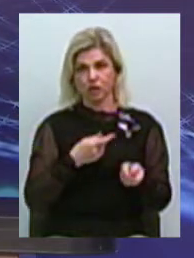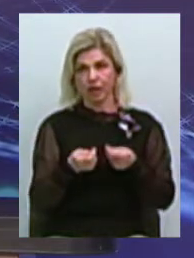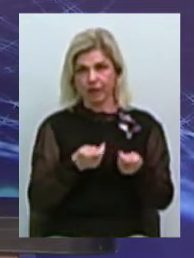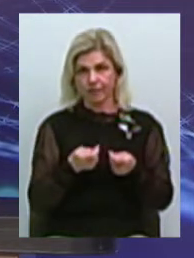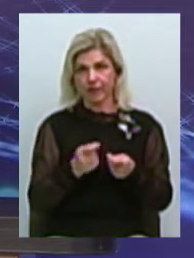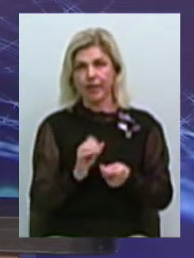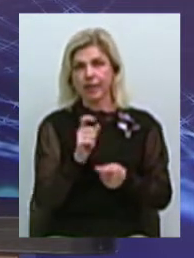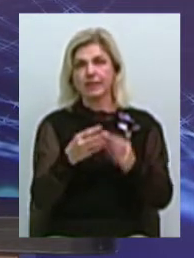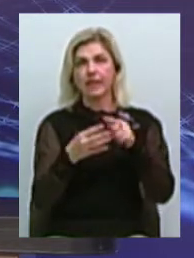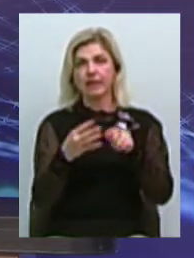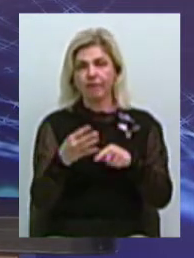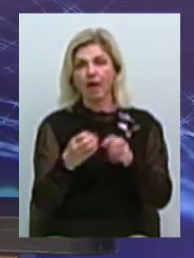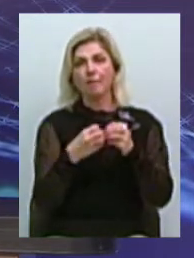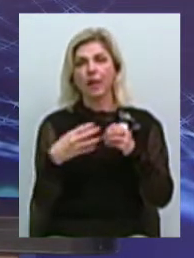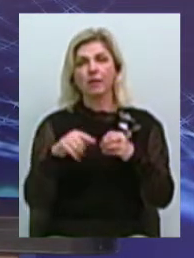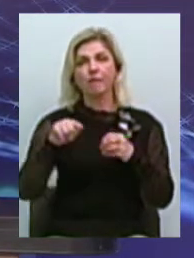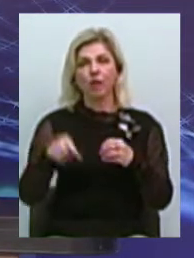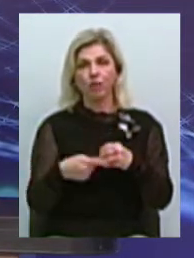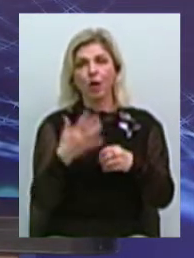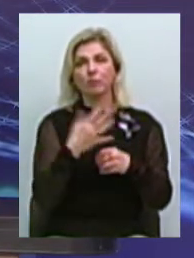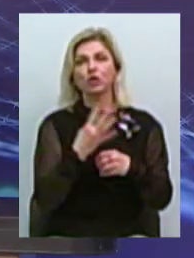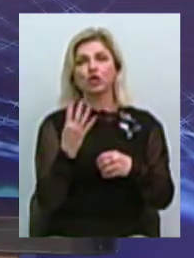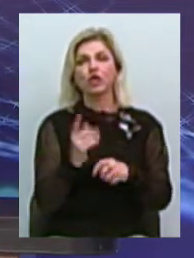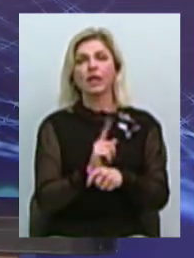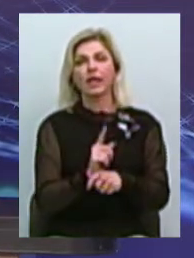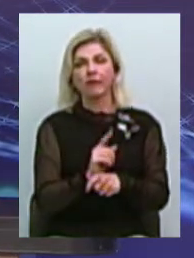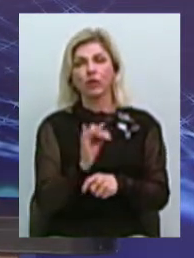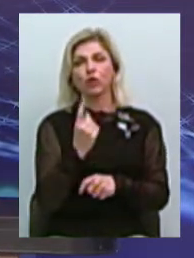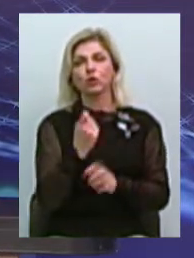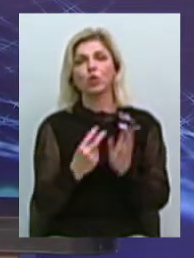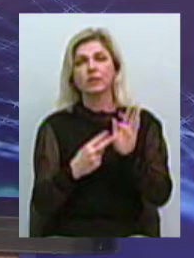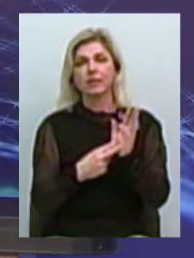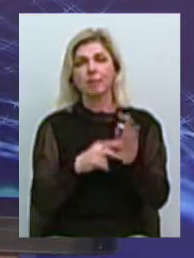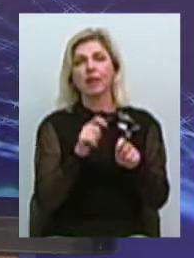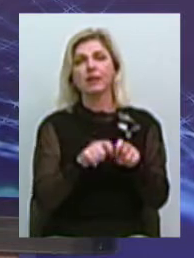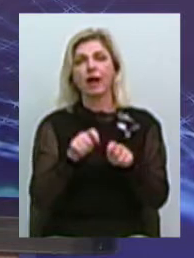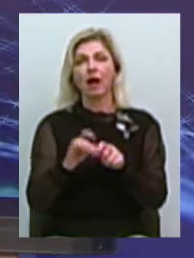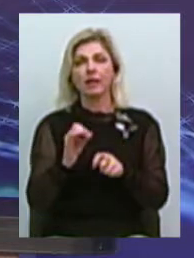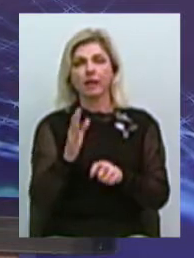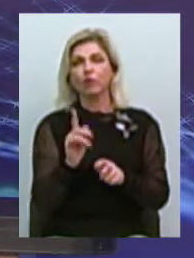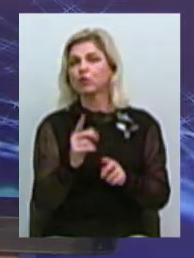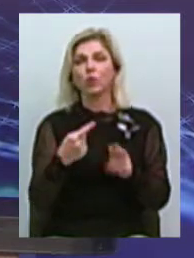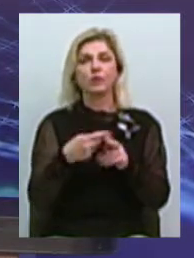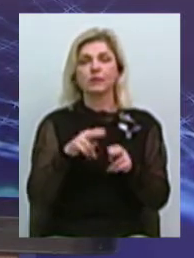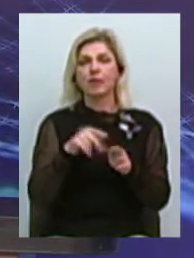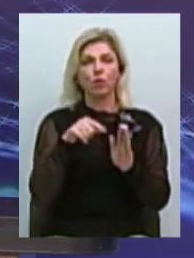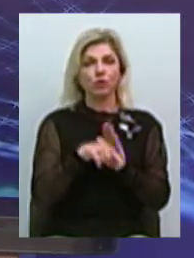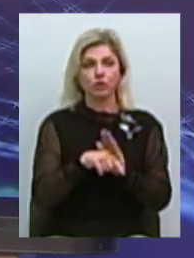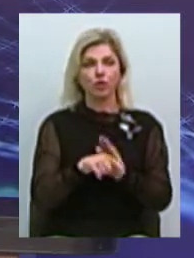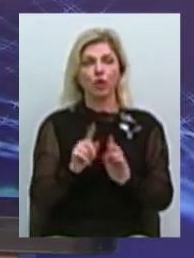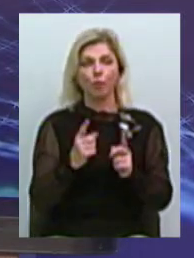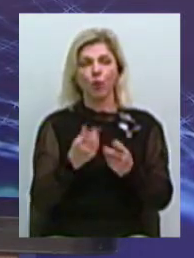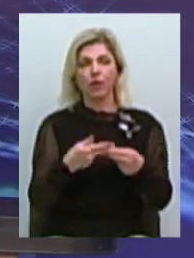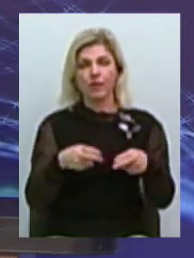них 15 вимог, 54 критерії і 107 індикаторів. Що це означає? Чому ми